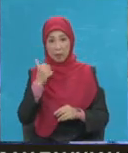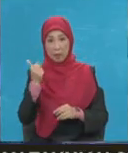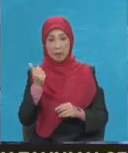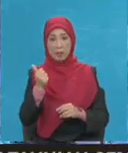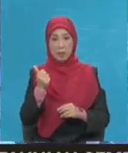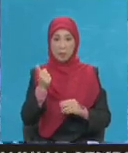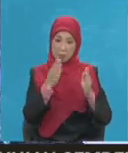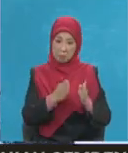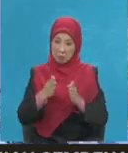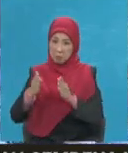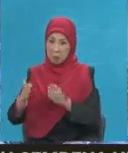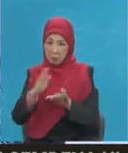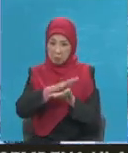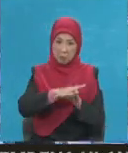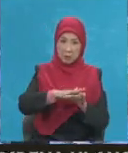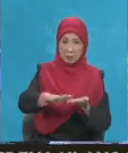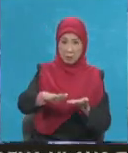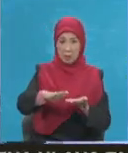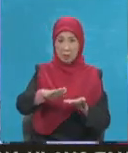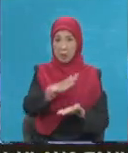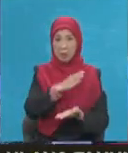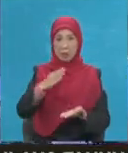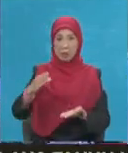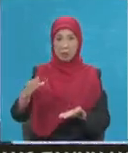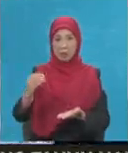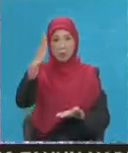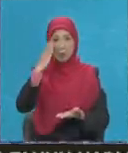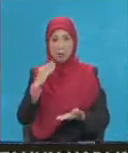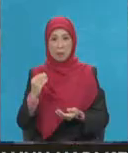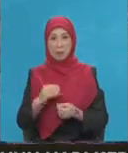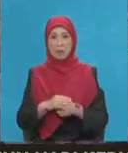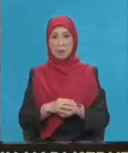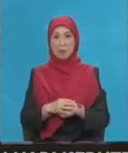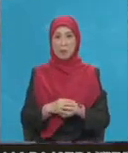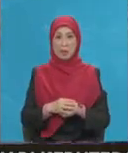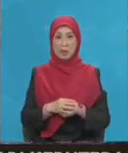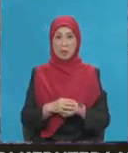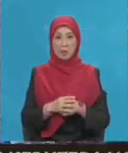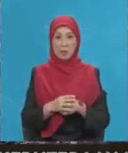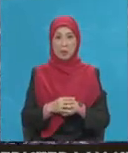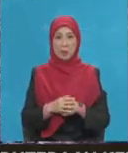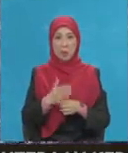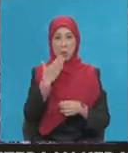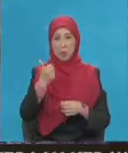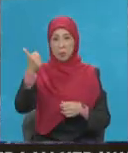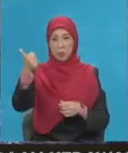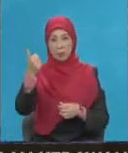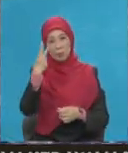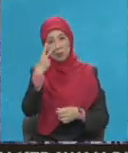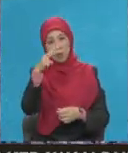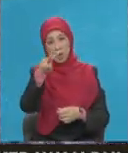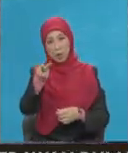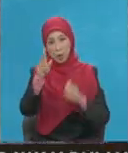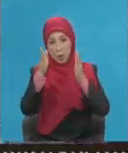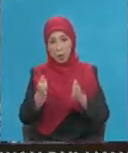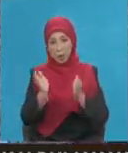very organized, it's very clean, so reminds me of home a bit. Yeah, opportunity yang paling bagus adalah tengok